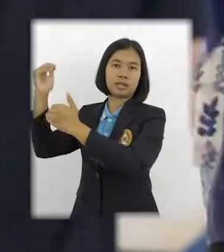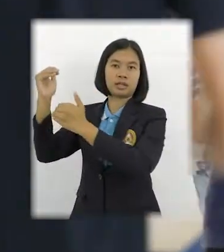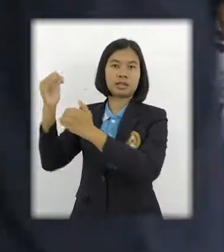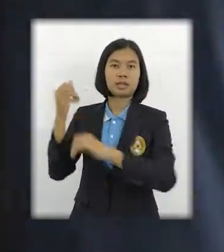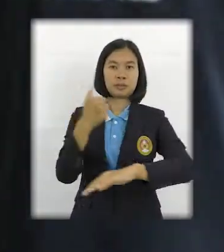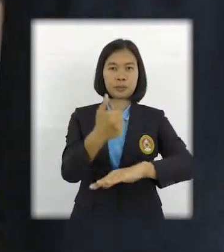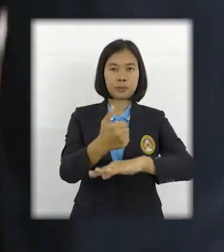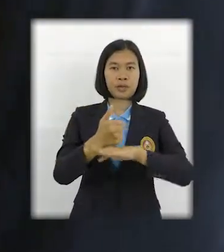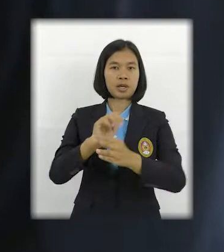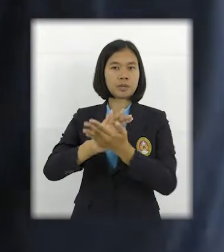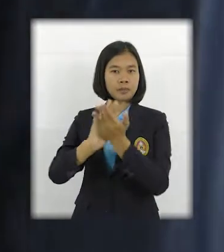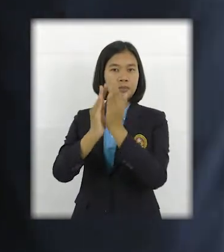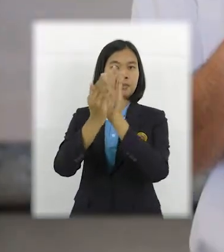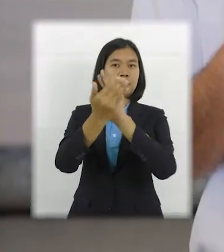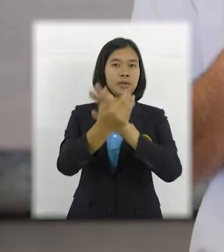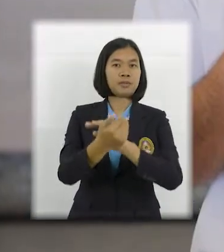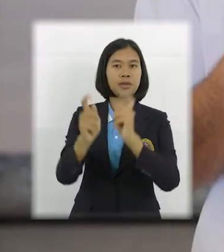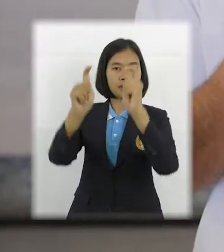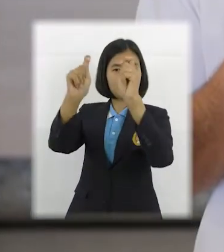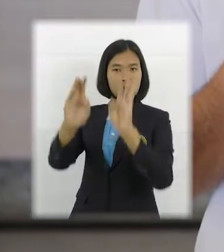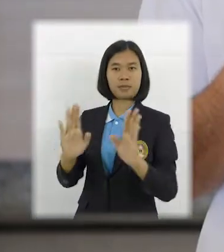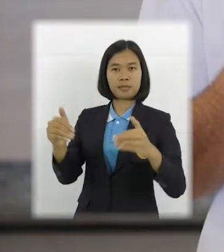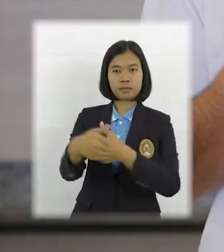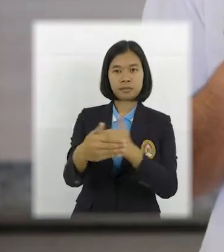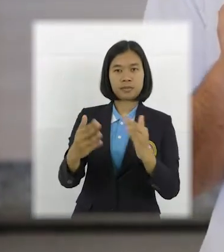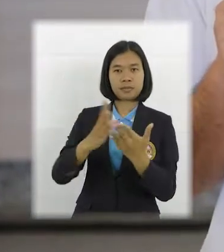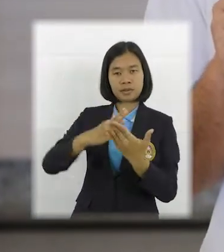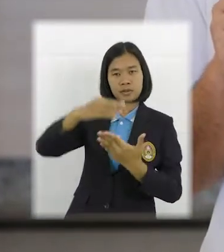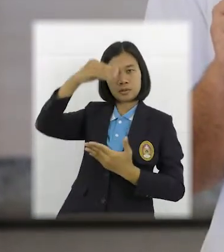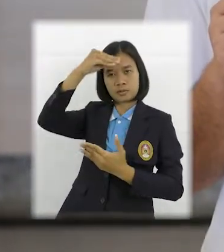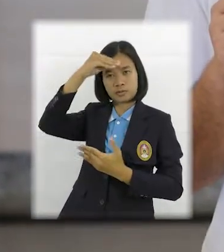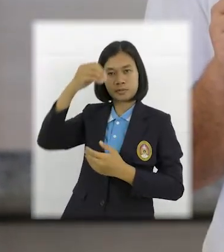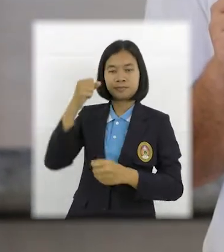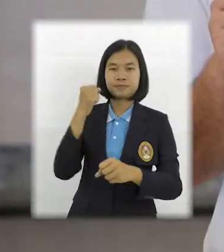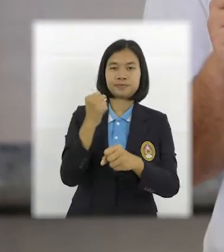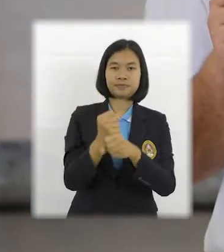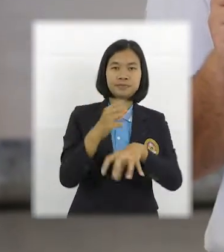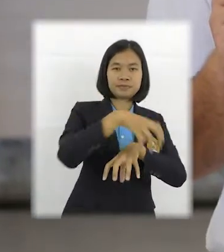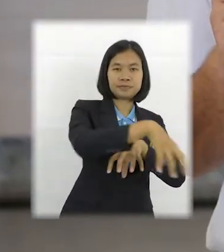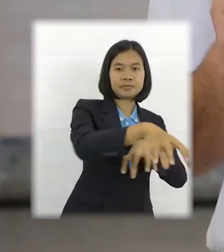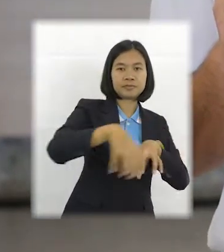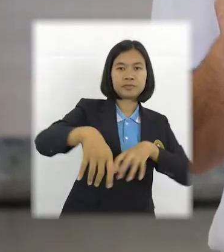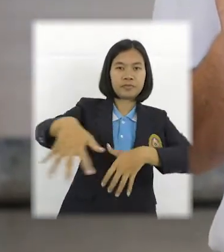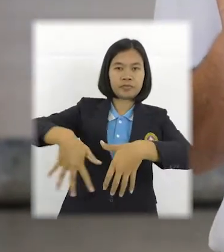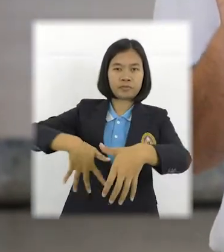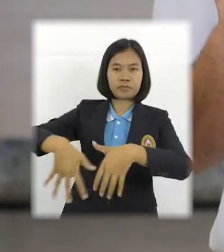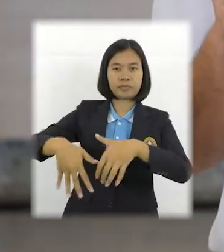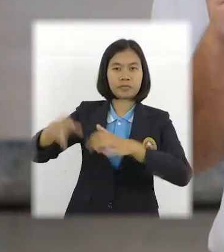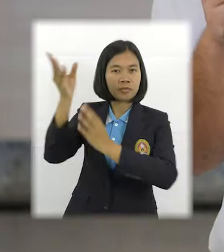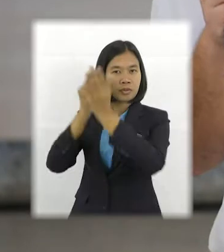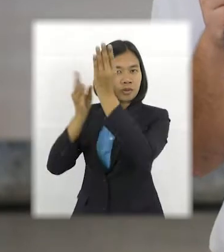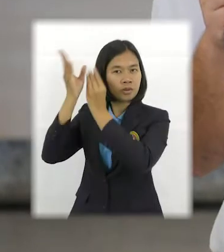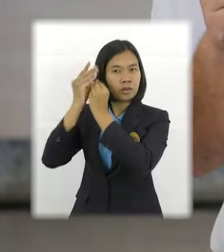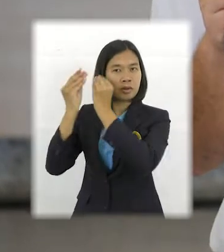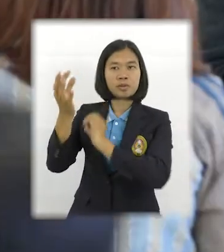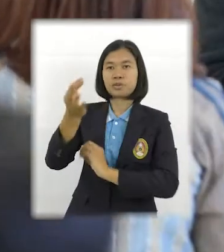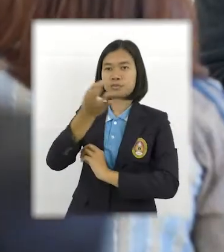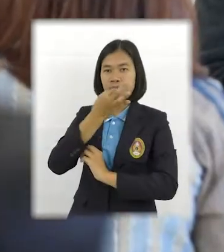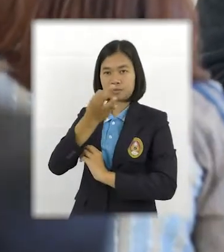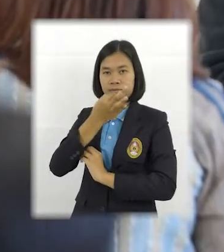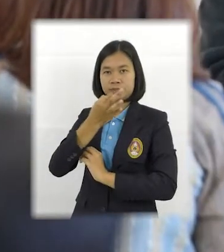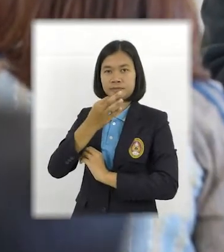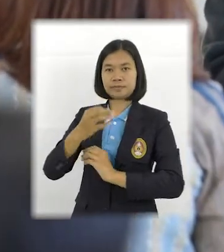นาศักยภาพแกนนำการเปลี่ยนแปลงในการออกแบบห้องเรียนและเพื่อสร้างเครือข่ายชุมชนแห่งการเรียนรู้เชิงวิชาชี